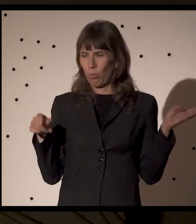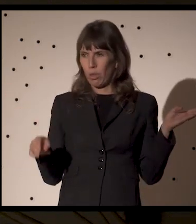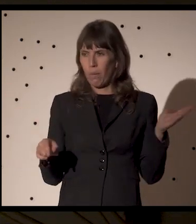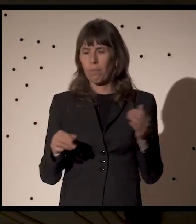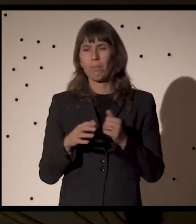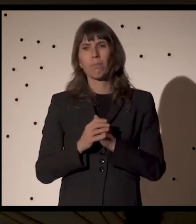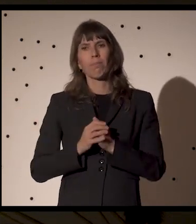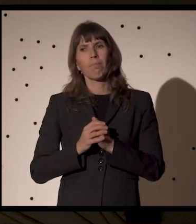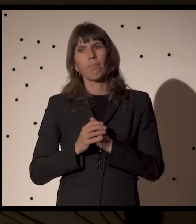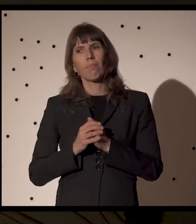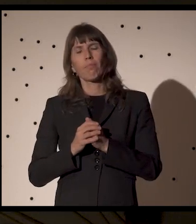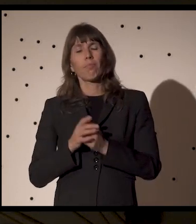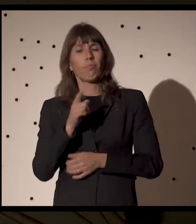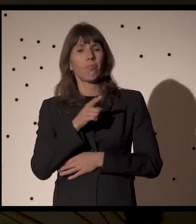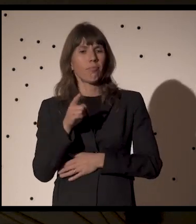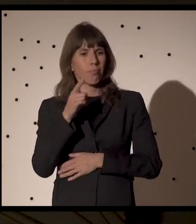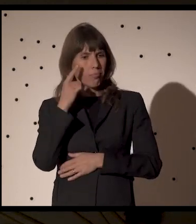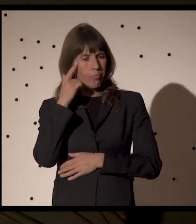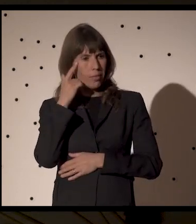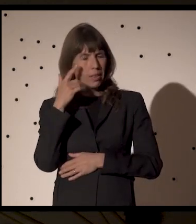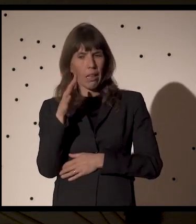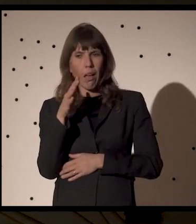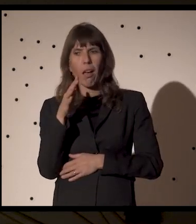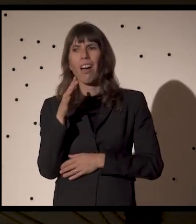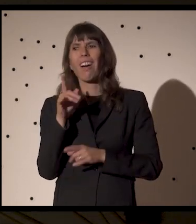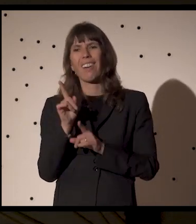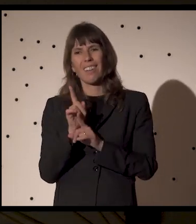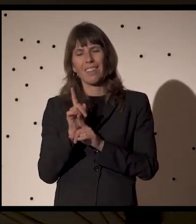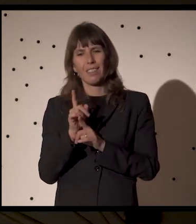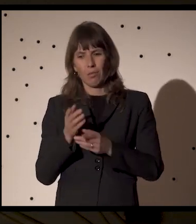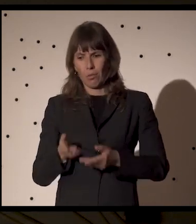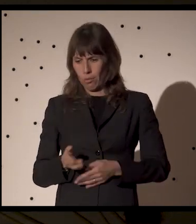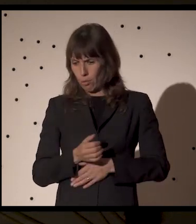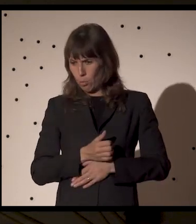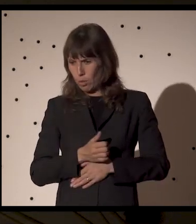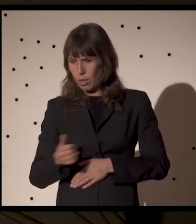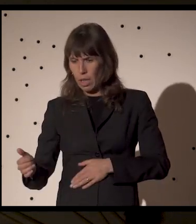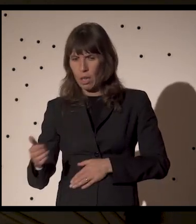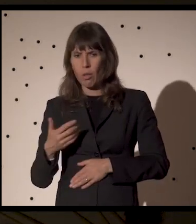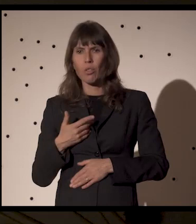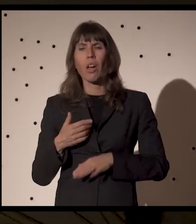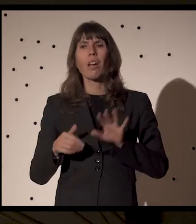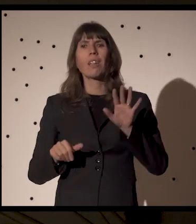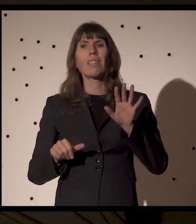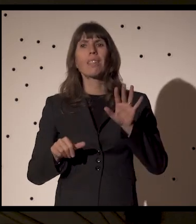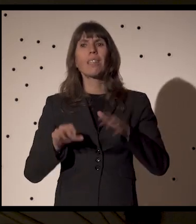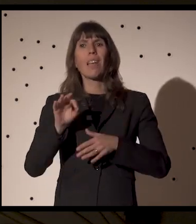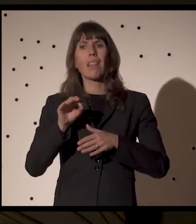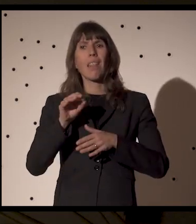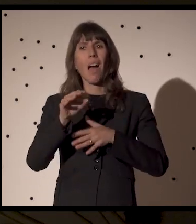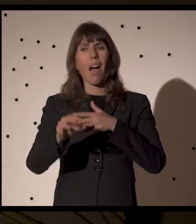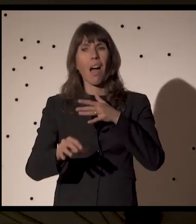come sapete quest'anno ricorrono i 60 anni del disastro del Vajont